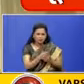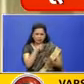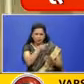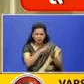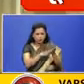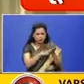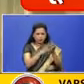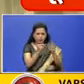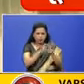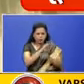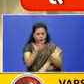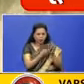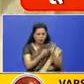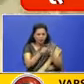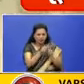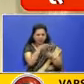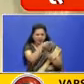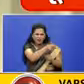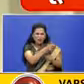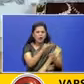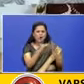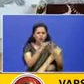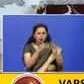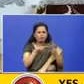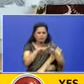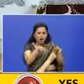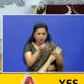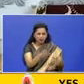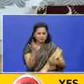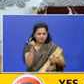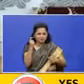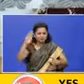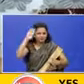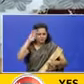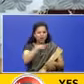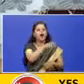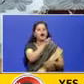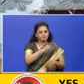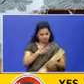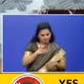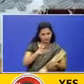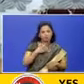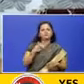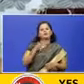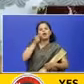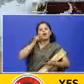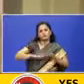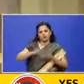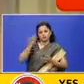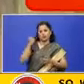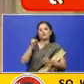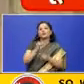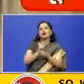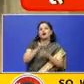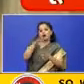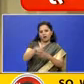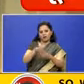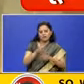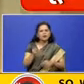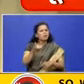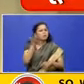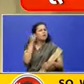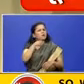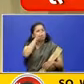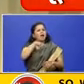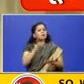मोढेरा में, आप तो एक तो फौजी परिवार से हैं। फौजी परिवार से हूँ मैं, आर्मी एक्समैन की वाइफ बोल रही हूँ सर। तो पहले हिंदुस्तान में कहाँ